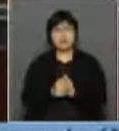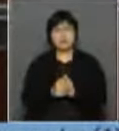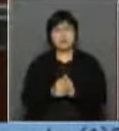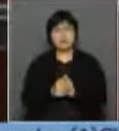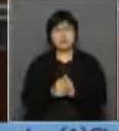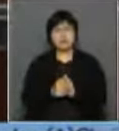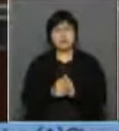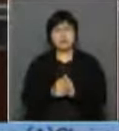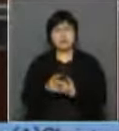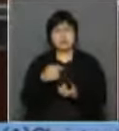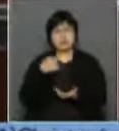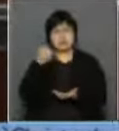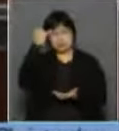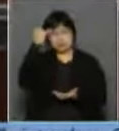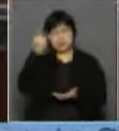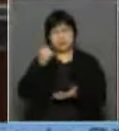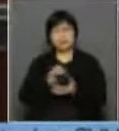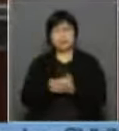我唔明白